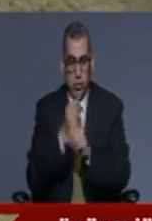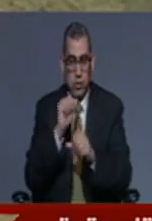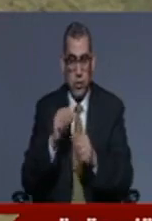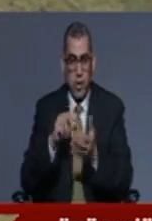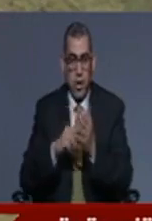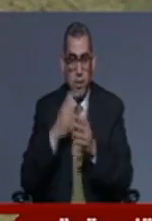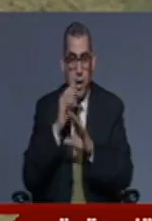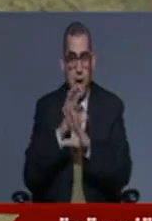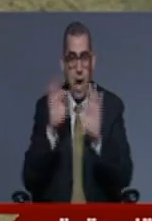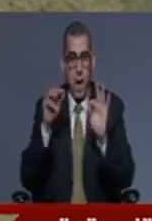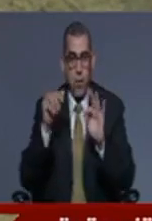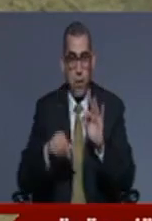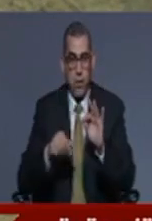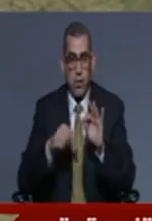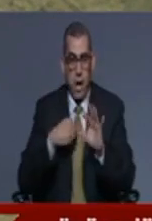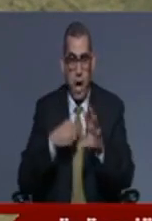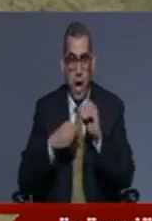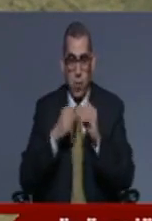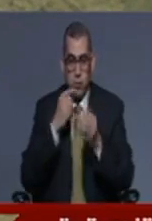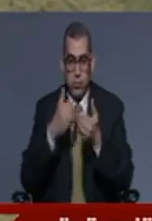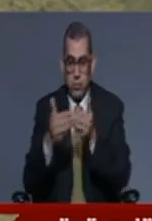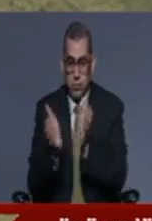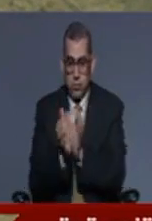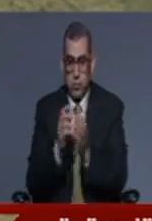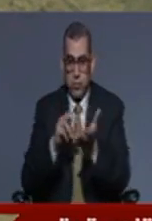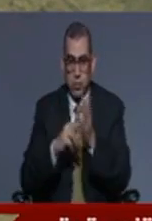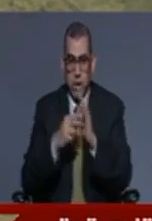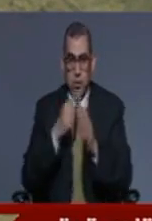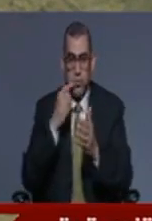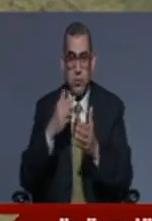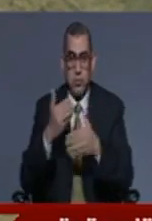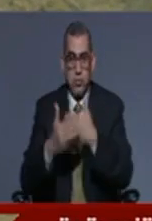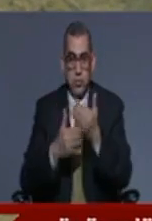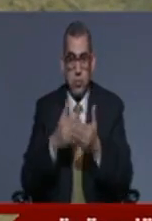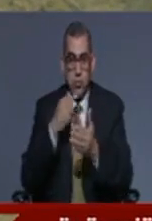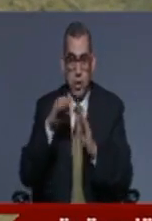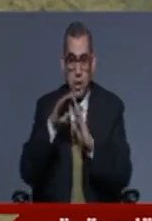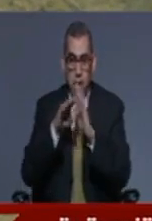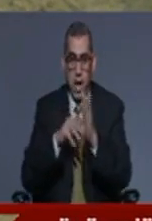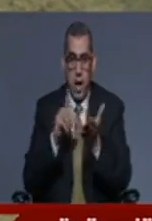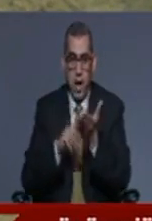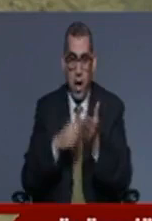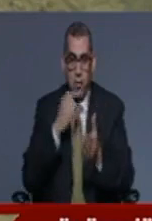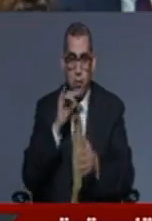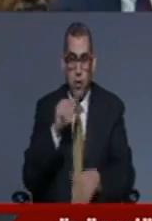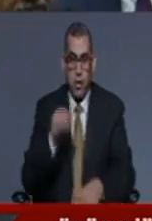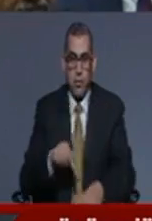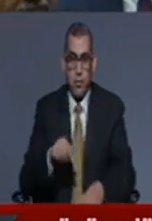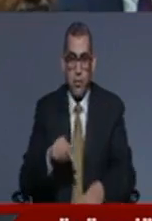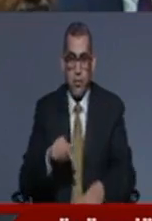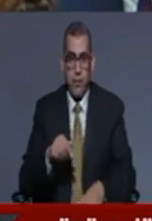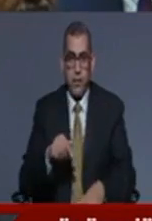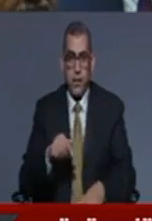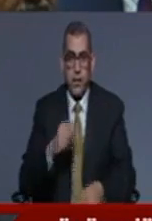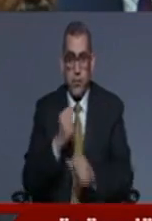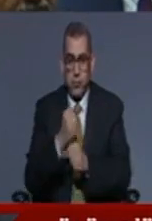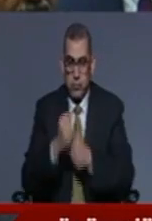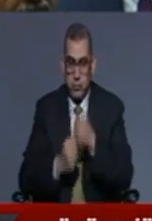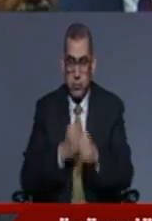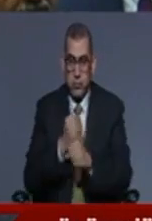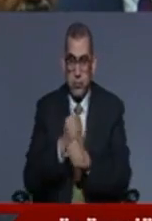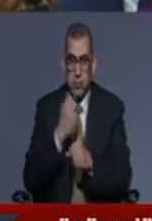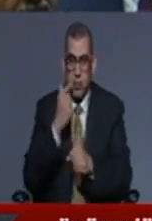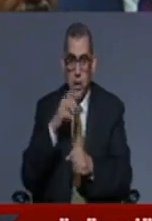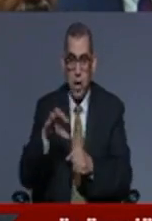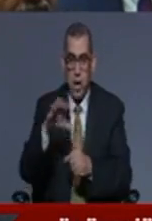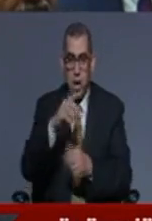التكامل. نحن نتحدث عن المجموعات الاقتصادية الإقليمية أو الآليات الإقليمية أو الجهد القاري